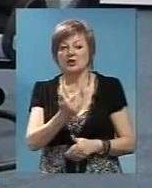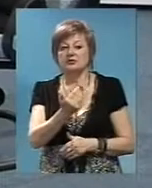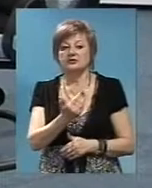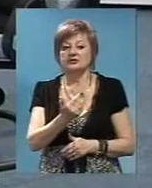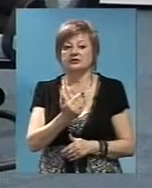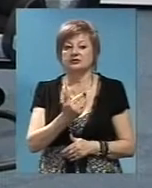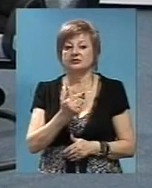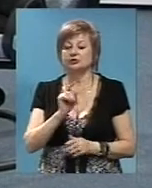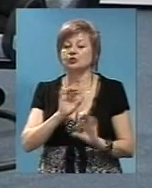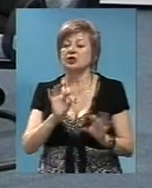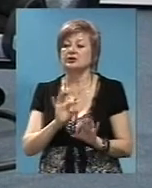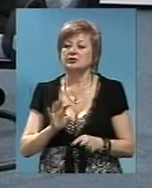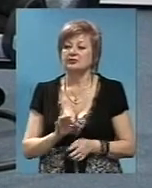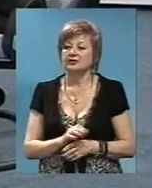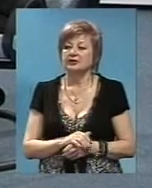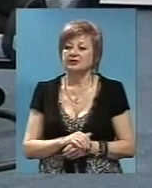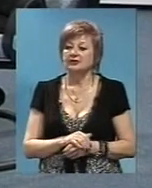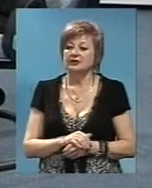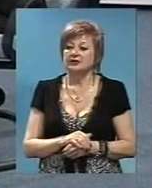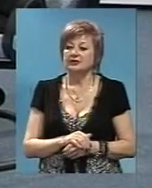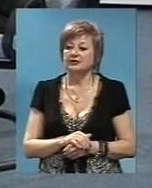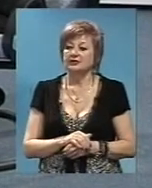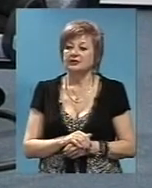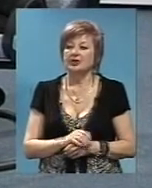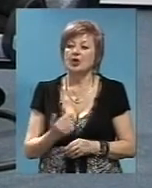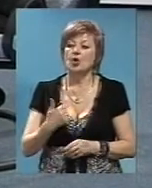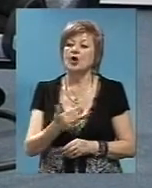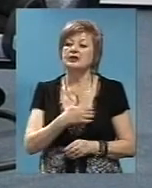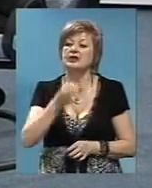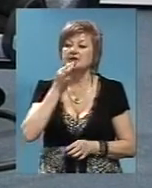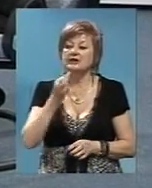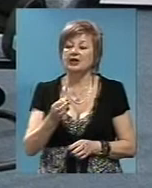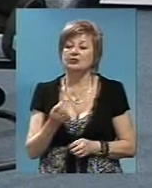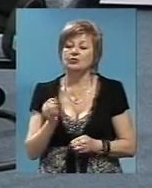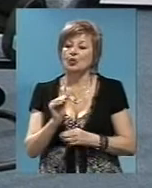Наскільки погоджуєтесь ви з тим, що говорять запоріжці? Я хотів би сказати трошки